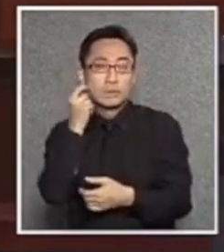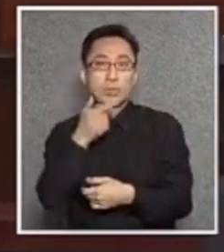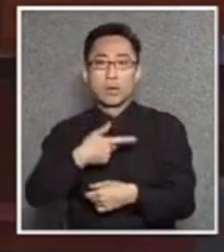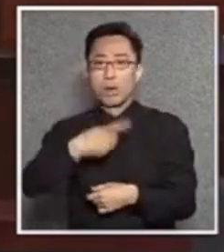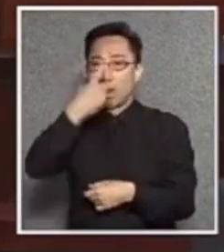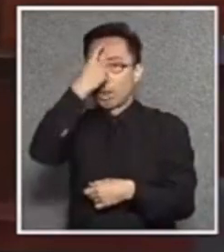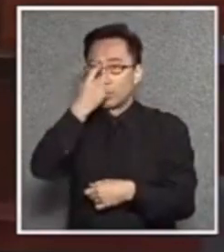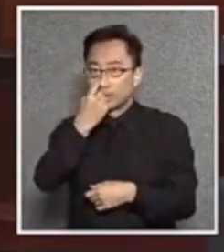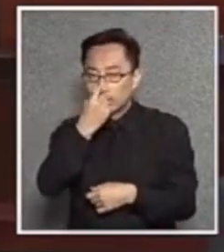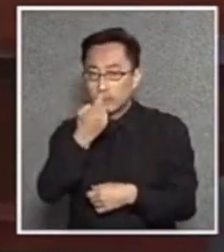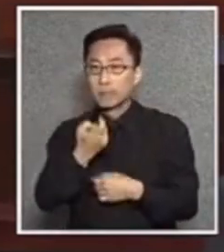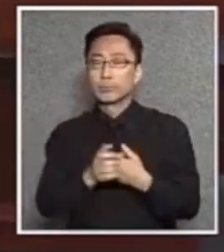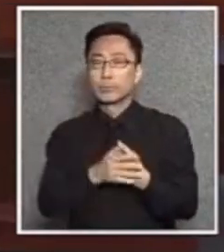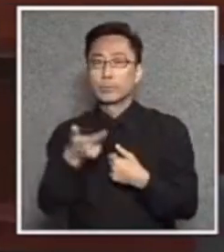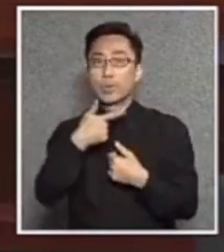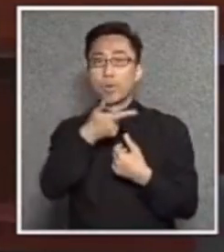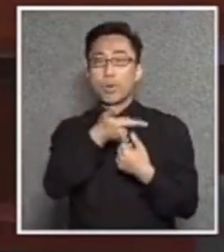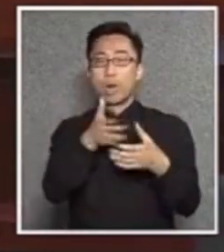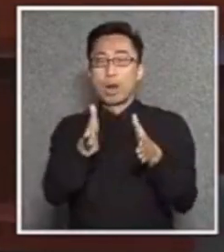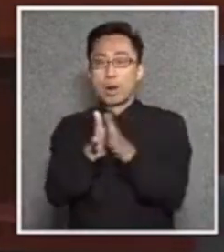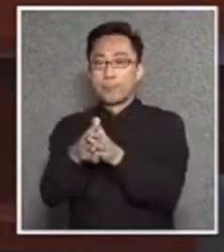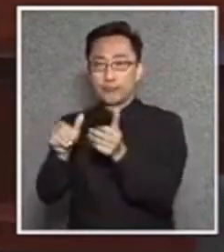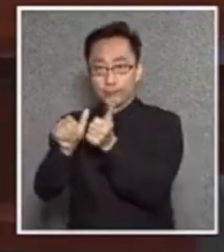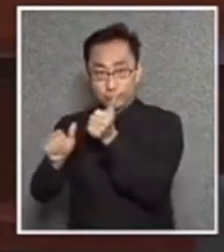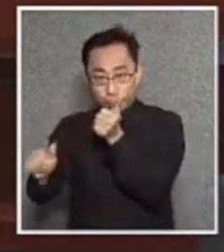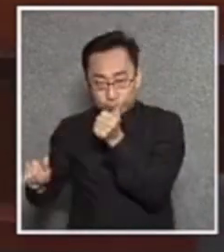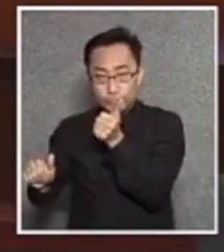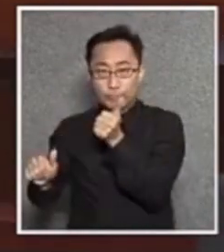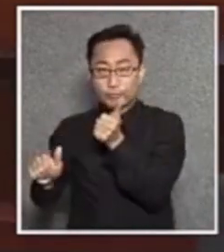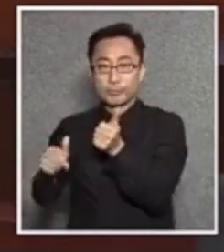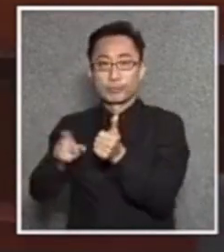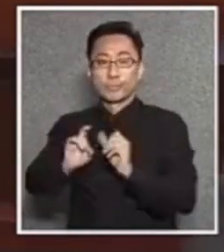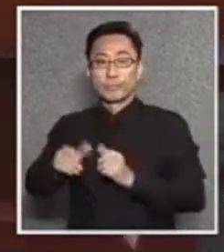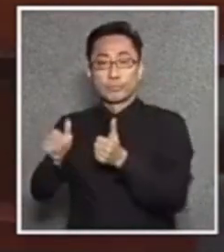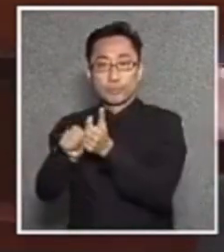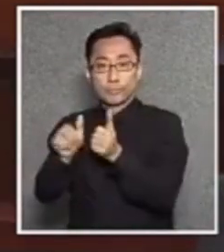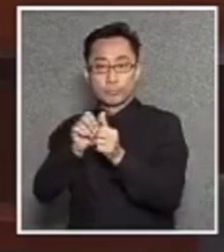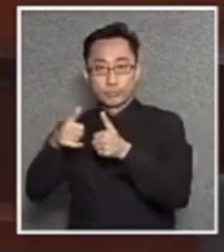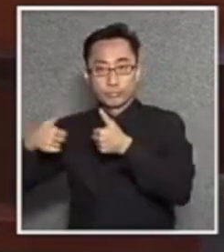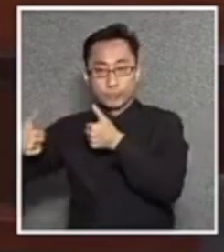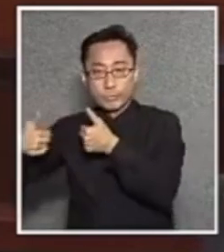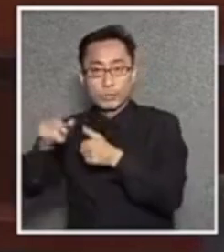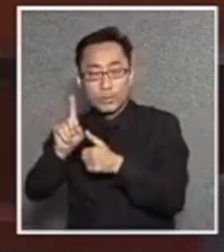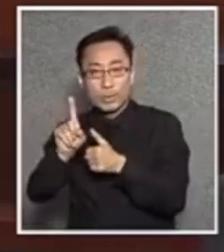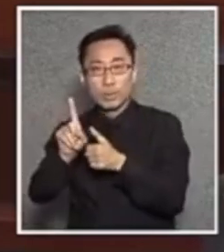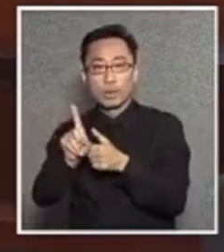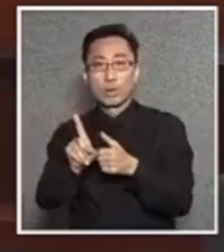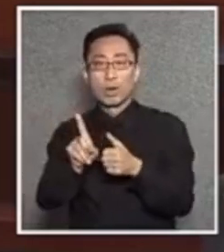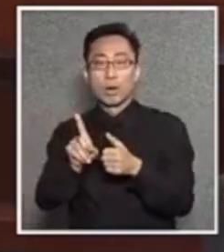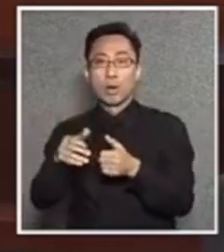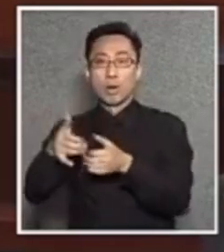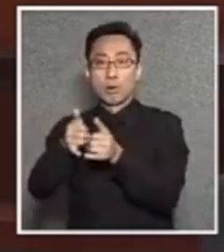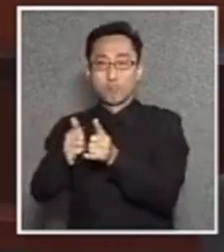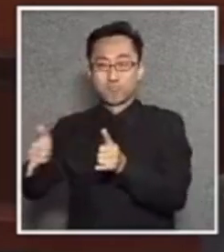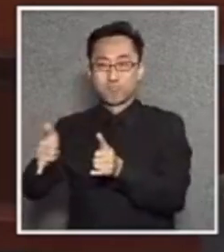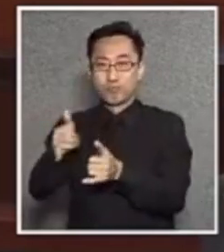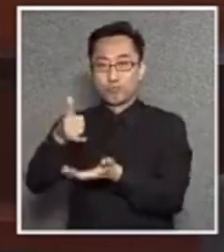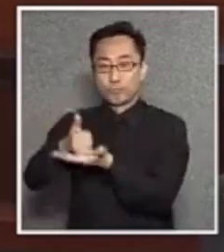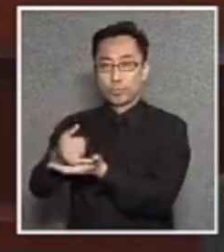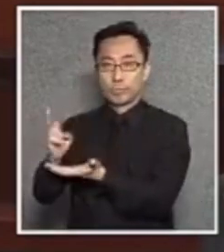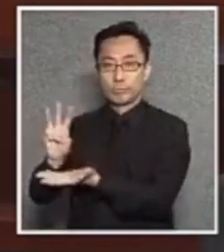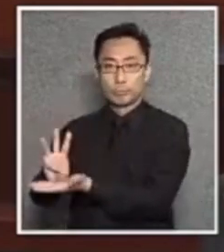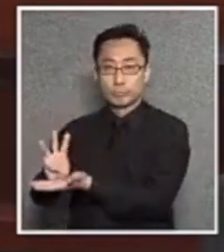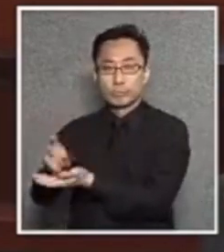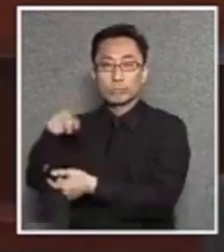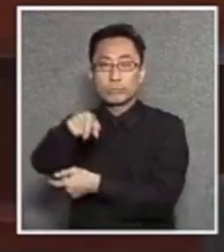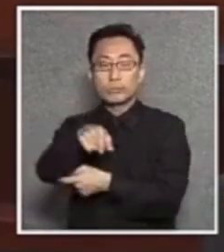英和特首辦主任邱騰華和私人助理陳家信被安排坐在一旁，阿